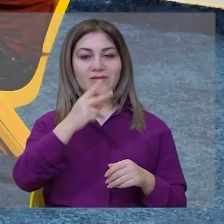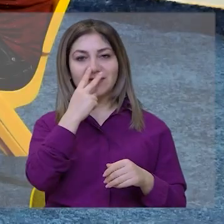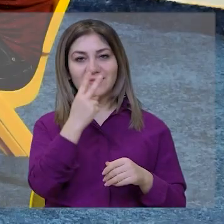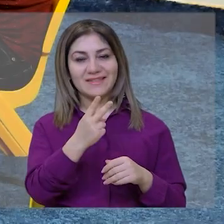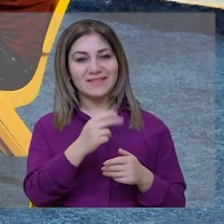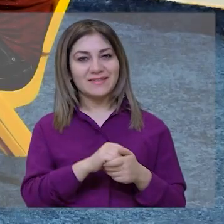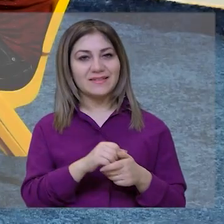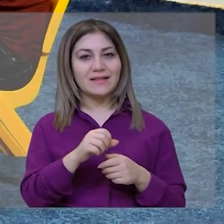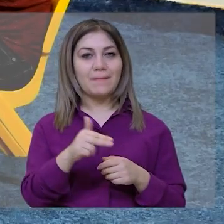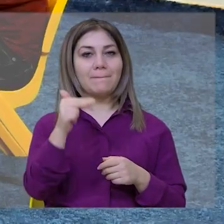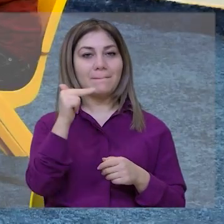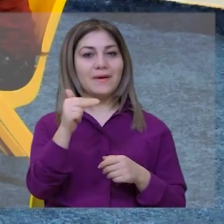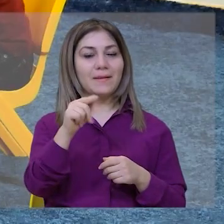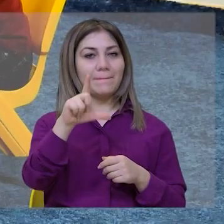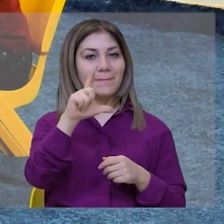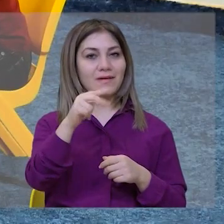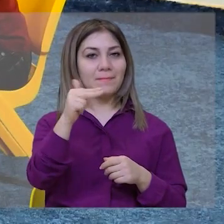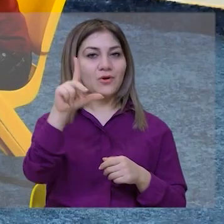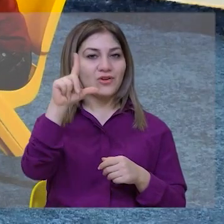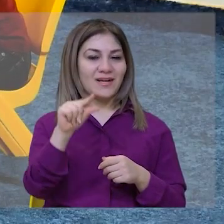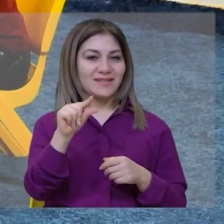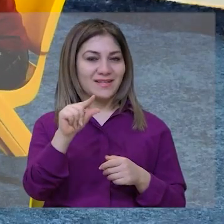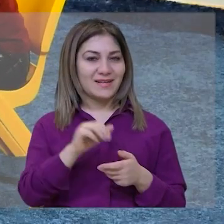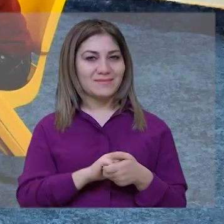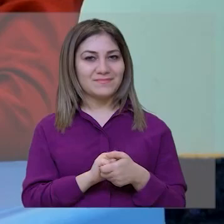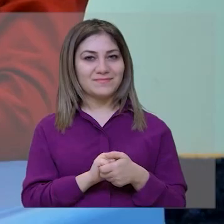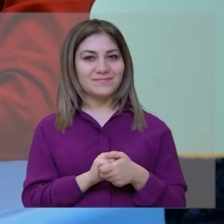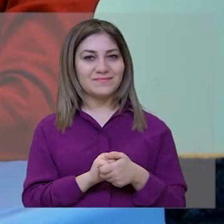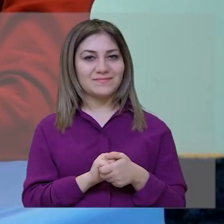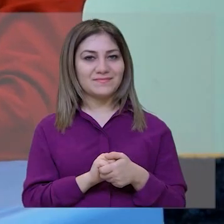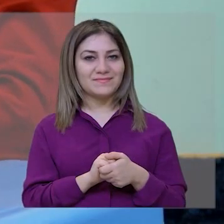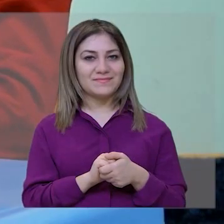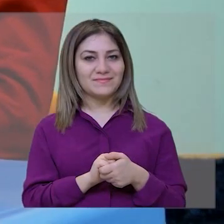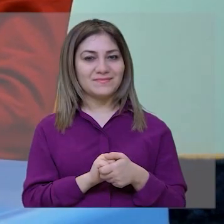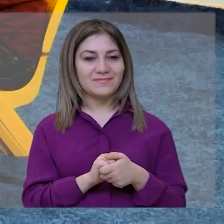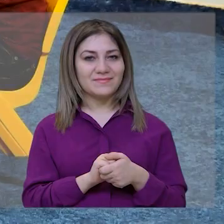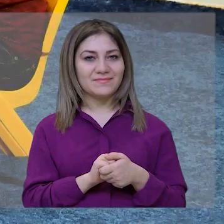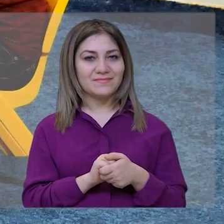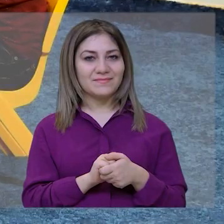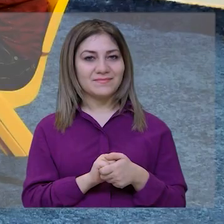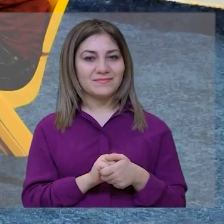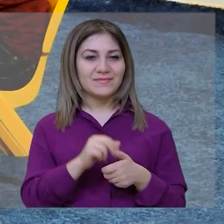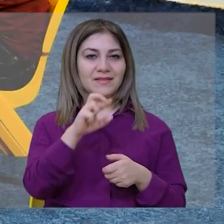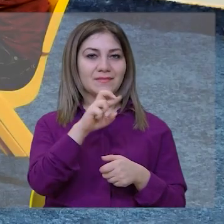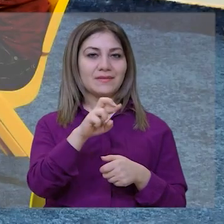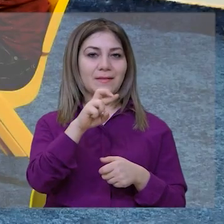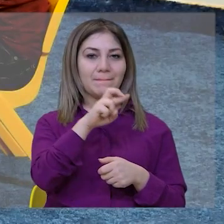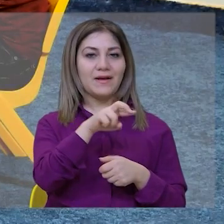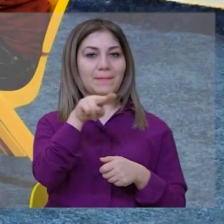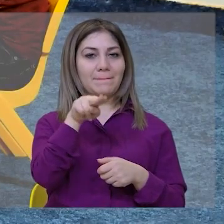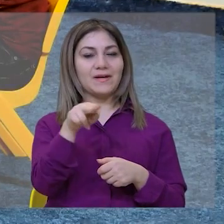տալ. Փ-մեծատար, փ-փոքրատար. Եկեք միասին ասենք բ-պ-փ։